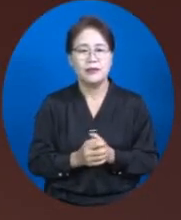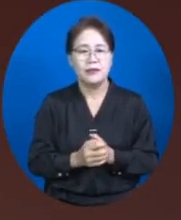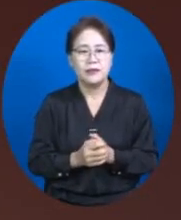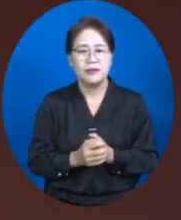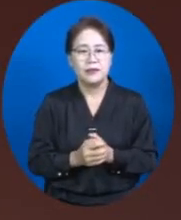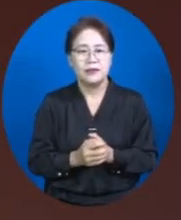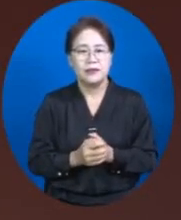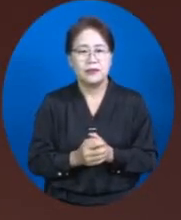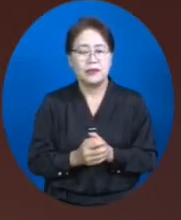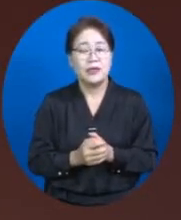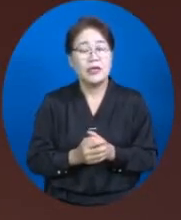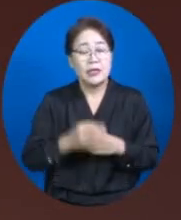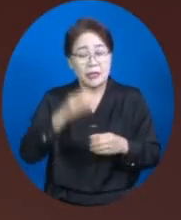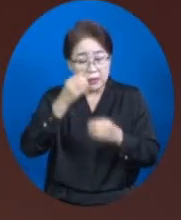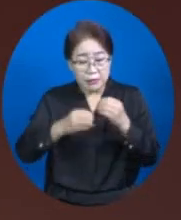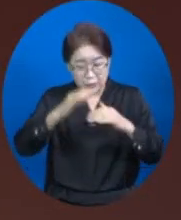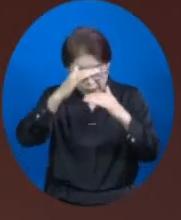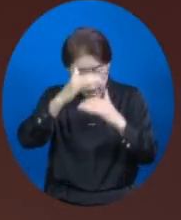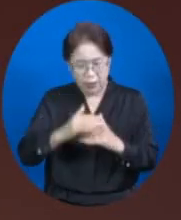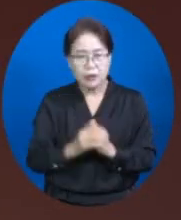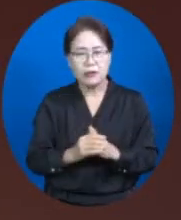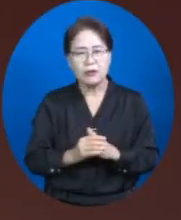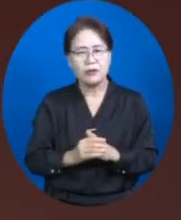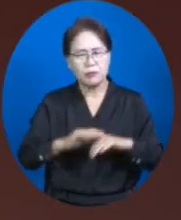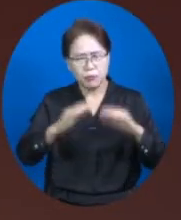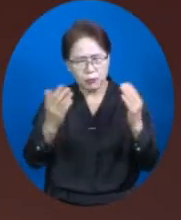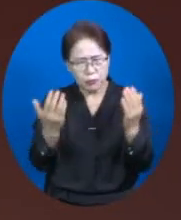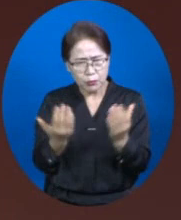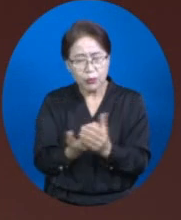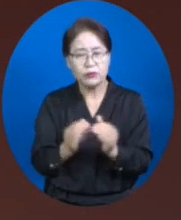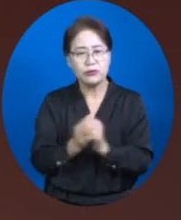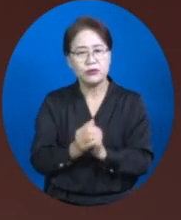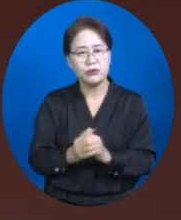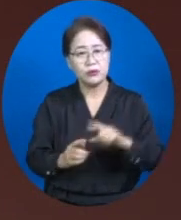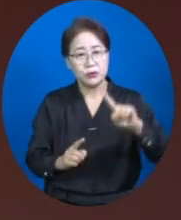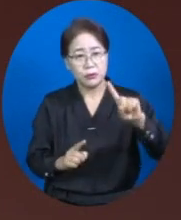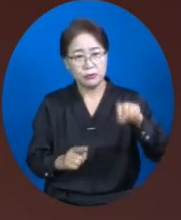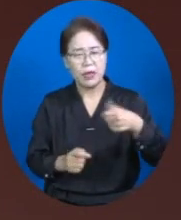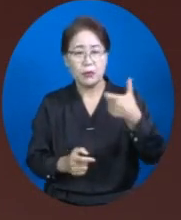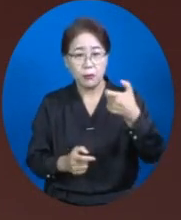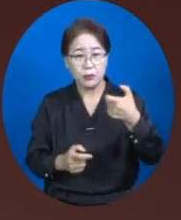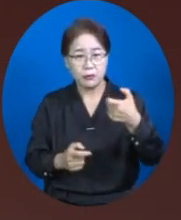아 시편은 5권 150편으로 되어 있습니다